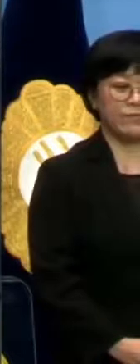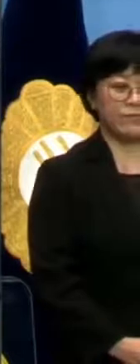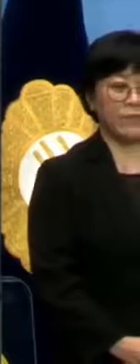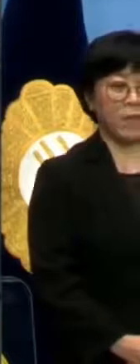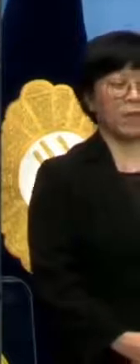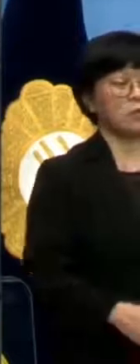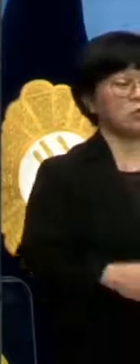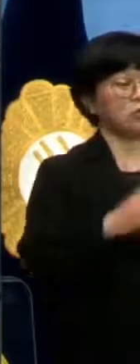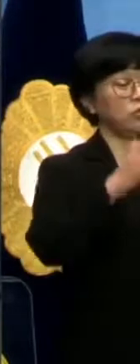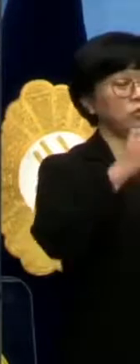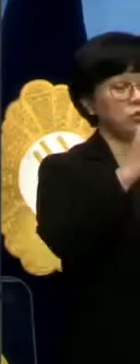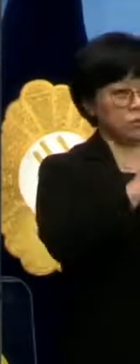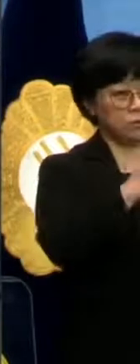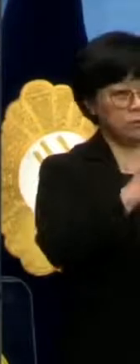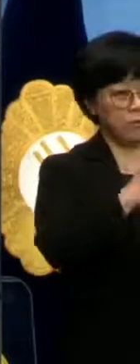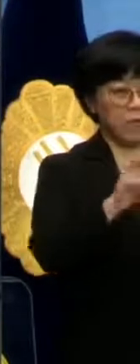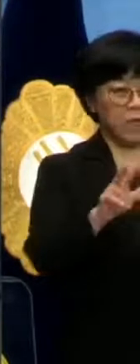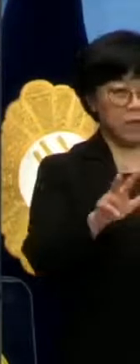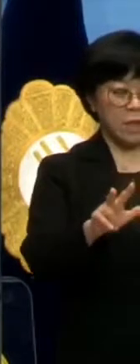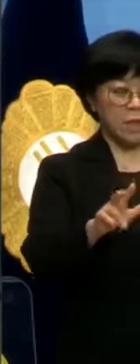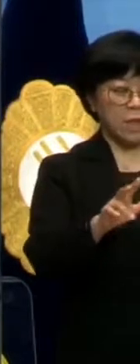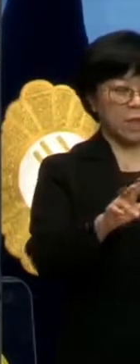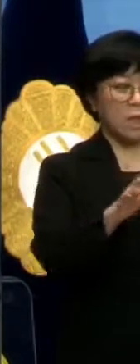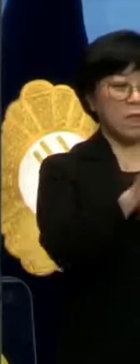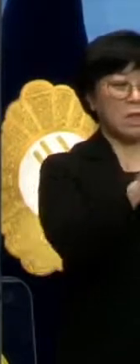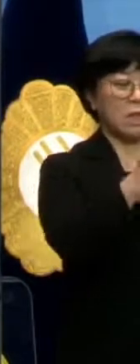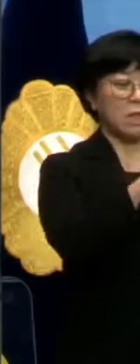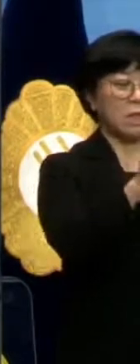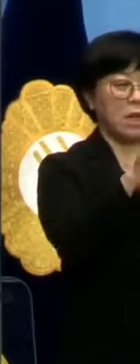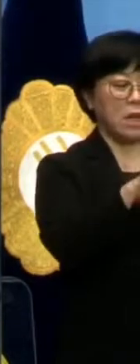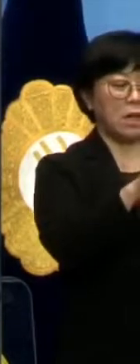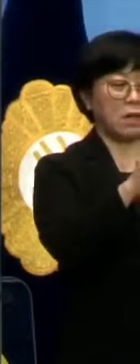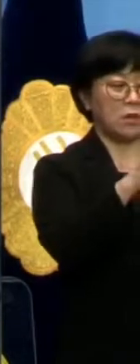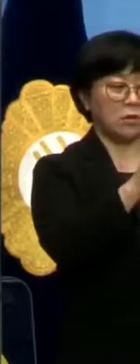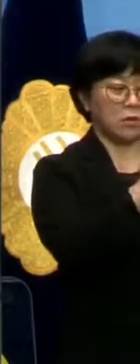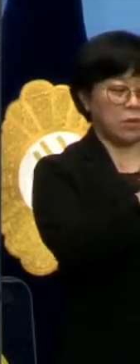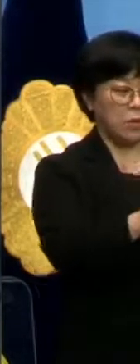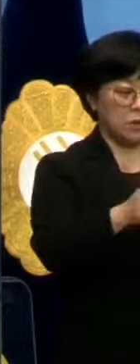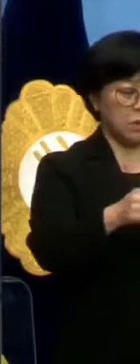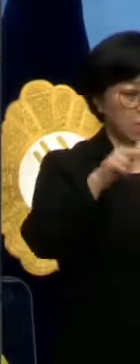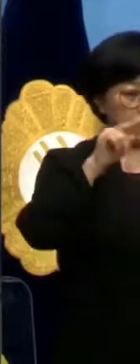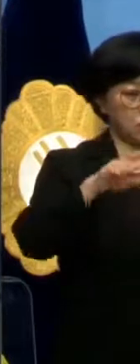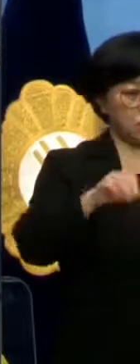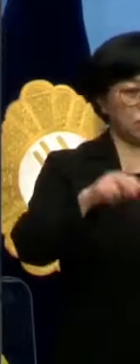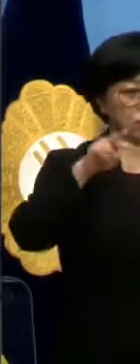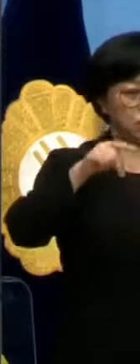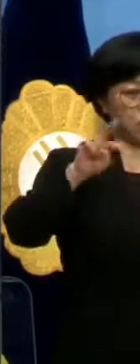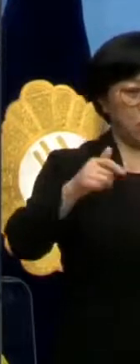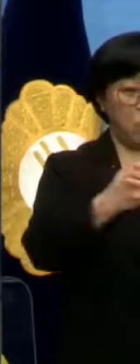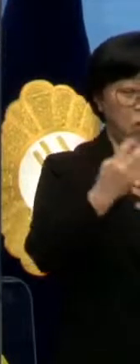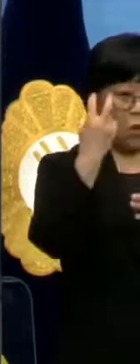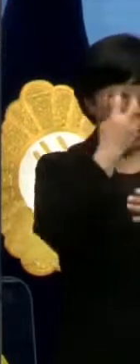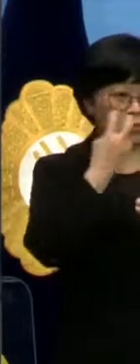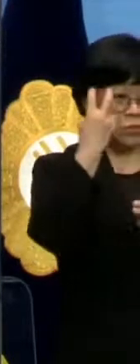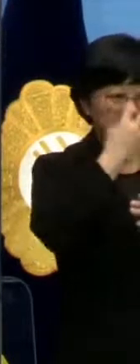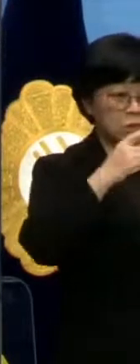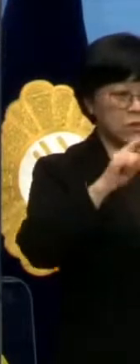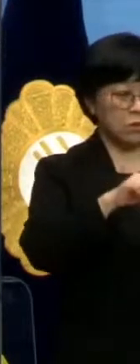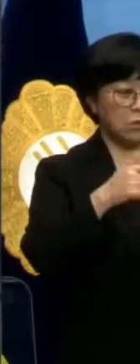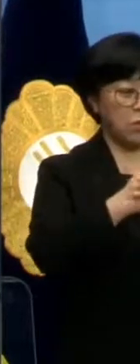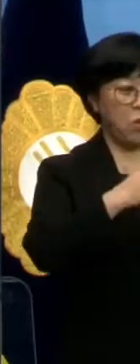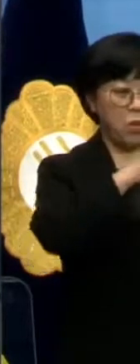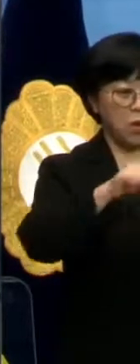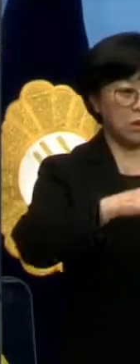이 와중에 이제 이낙연 대표는 삼중수소 검출을 충격적 원전 마피아 라는